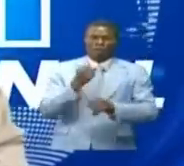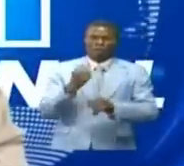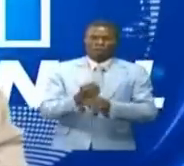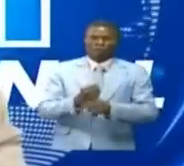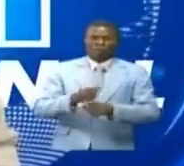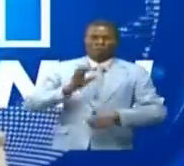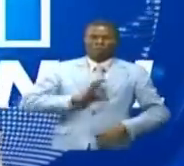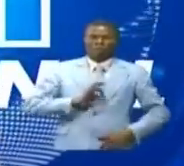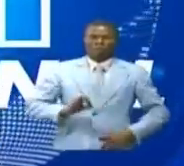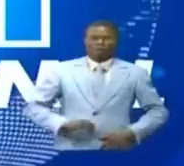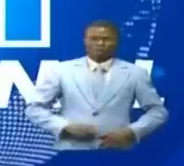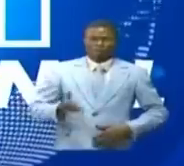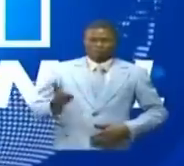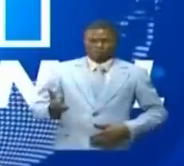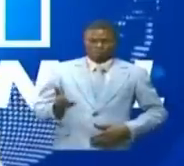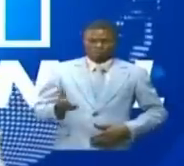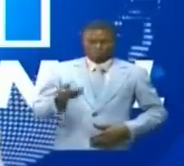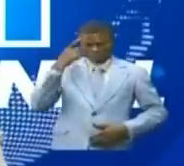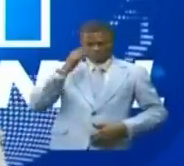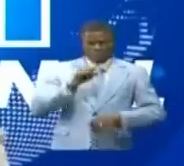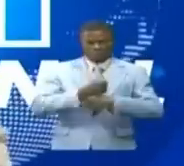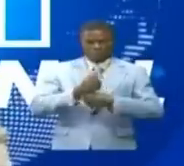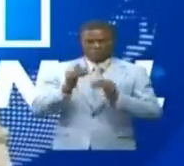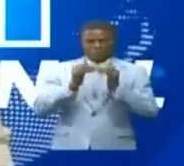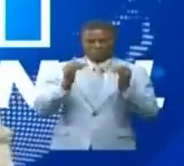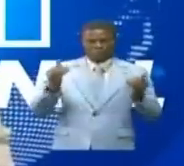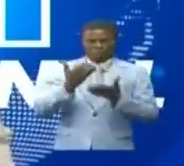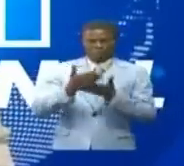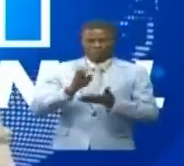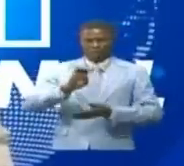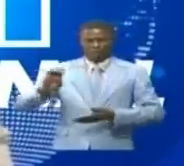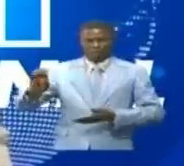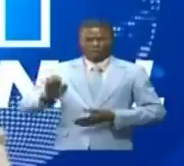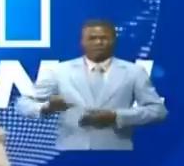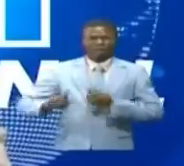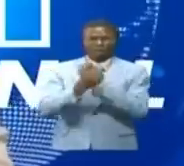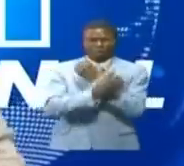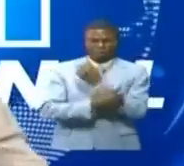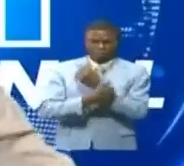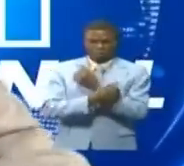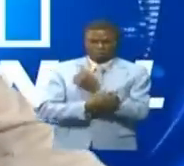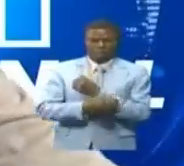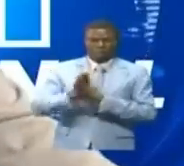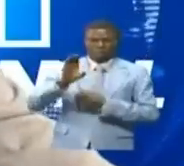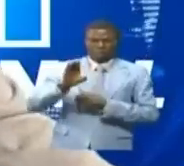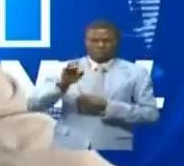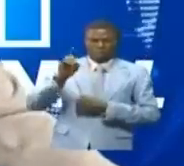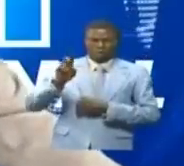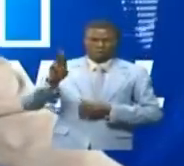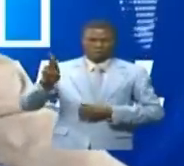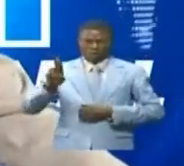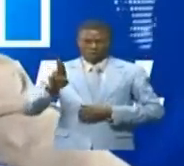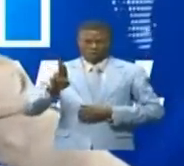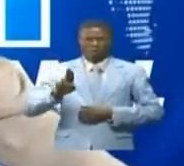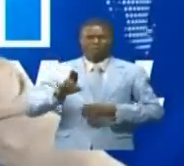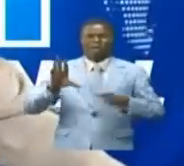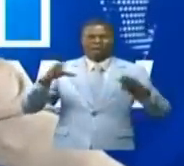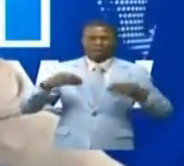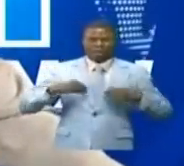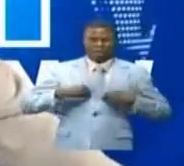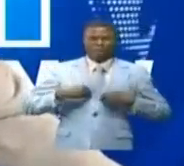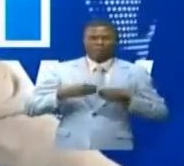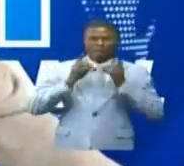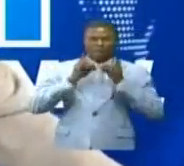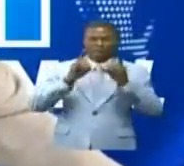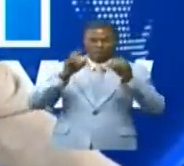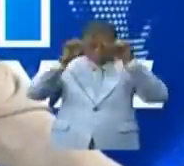de la République, Félix Tshisekedi, pour la restauration de la paix dans la partie est du pays. Le CDR s'approprie aussi le discours du